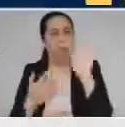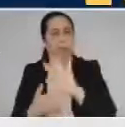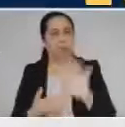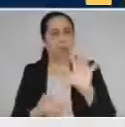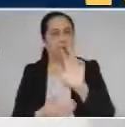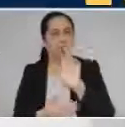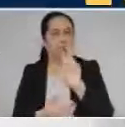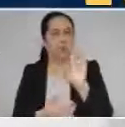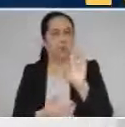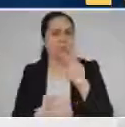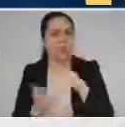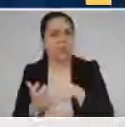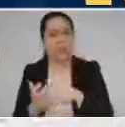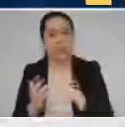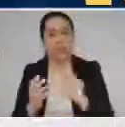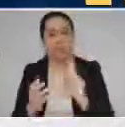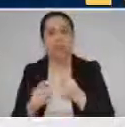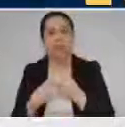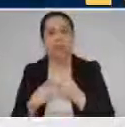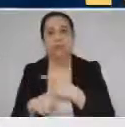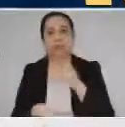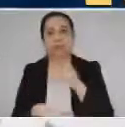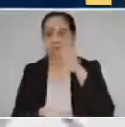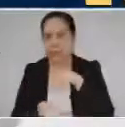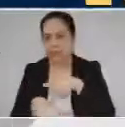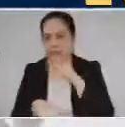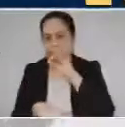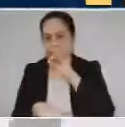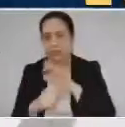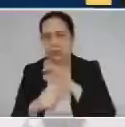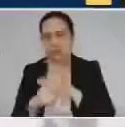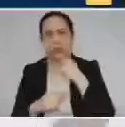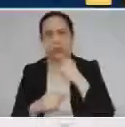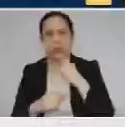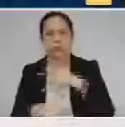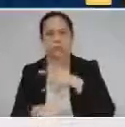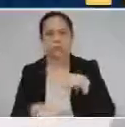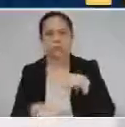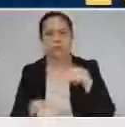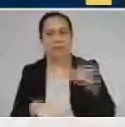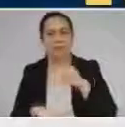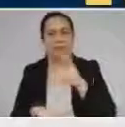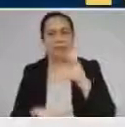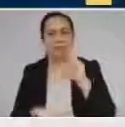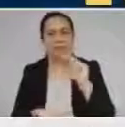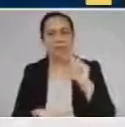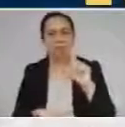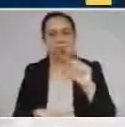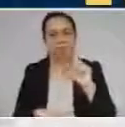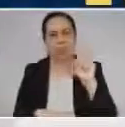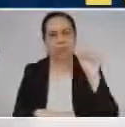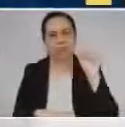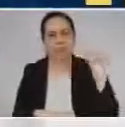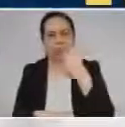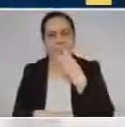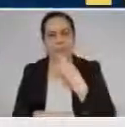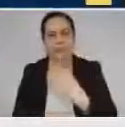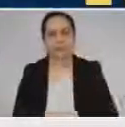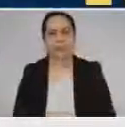na imbis na makaluna sa virus, ay posible pang makapagbigay ng masamang side effects sa mga pasyente.